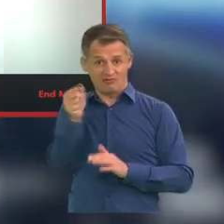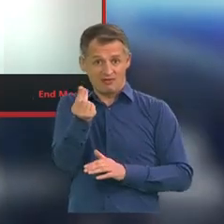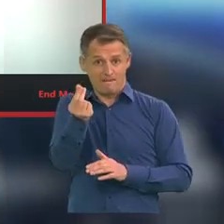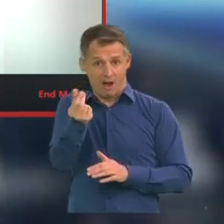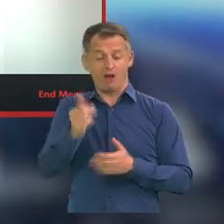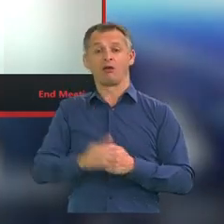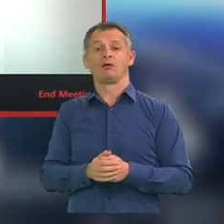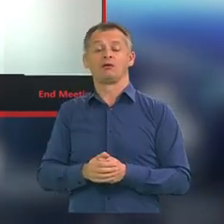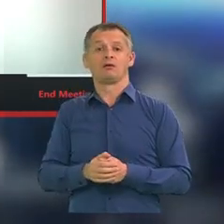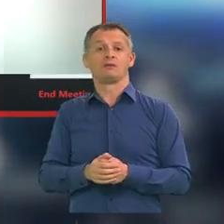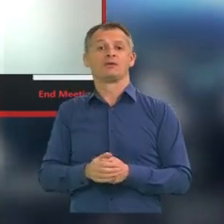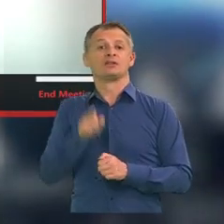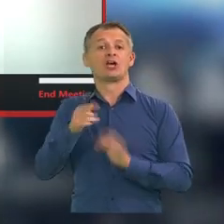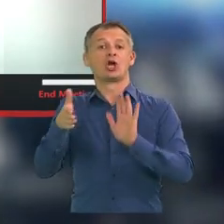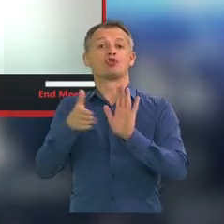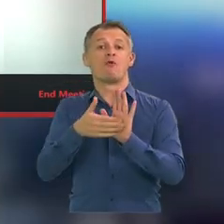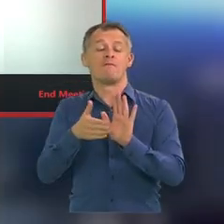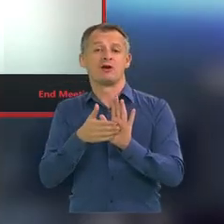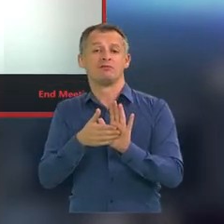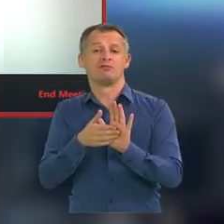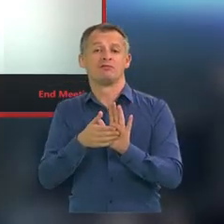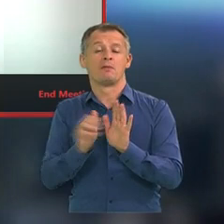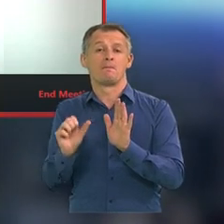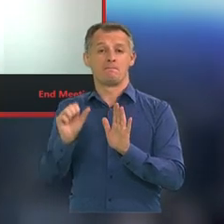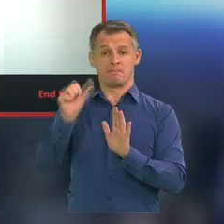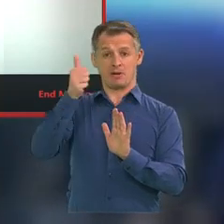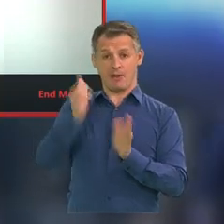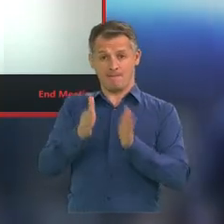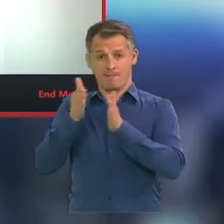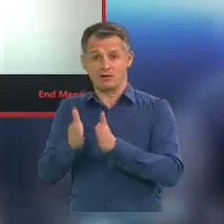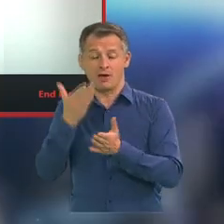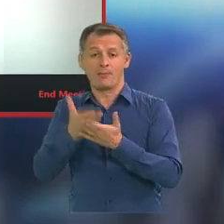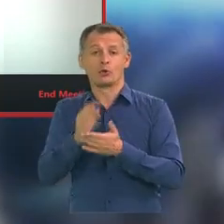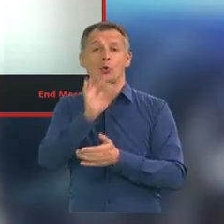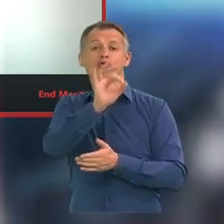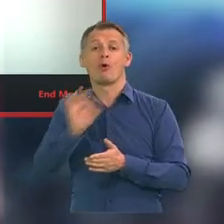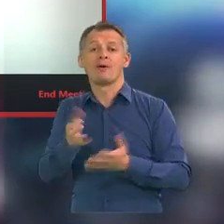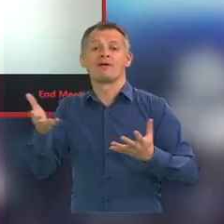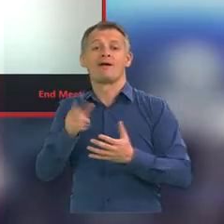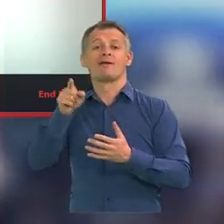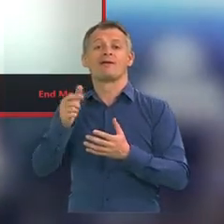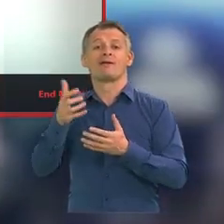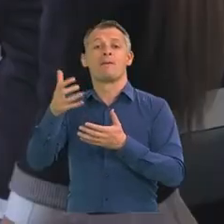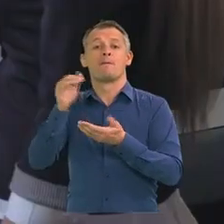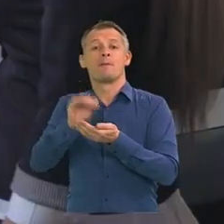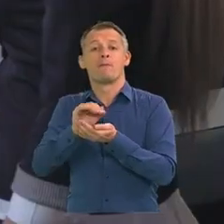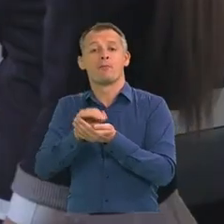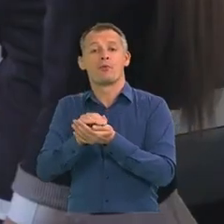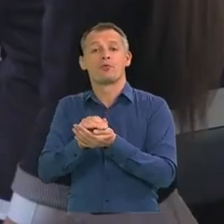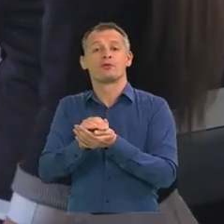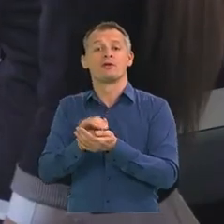lichiditate va fi un semnal într-o primă fază pentru dobânda cu care se împrumută ele între ele.